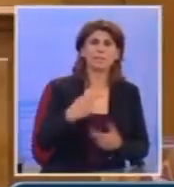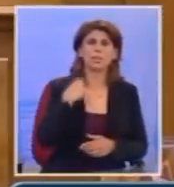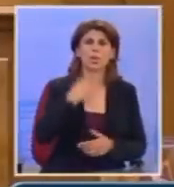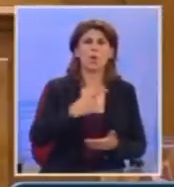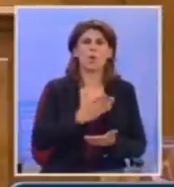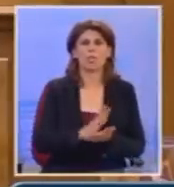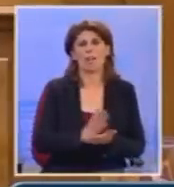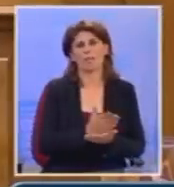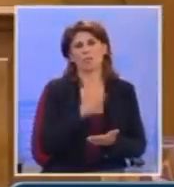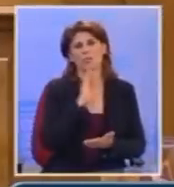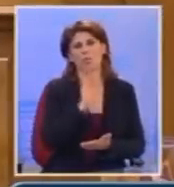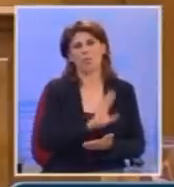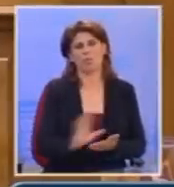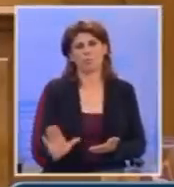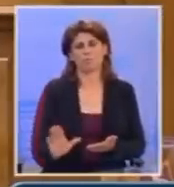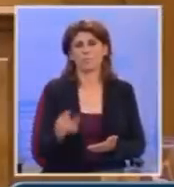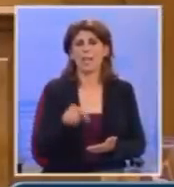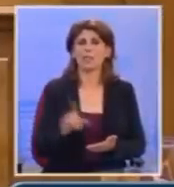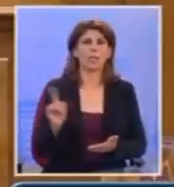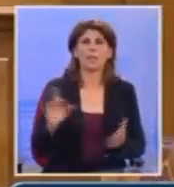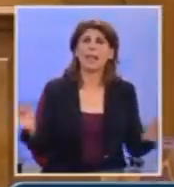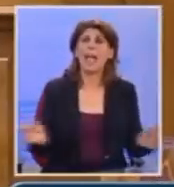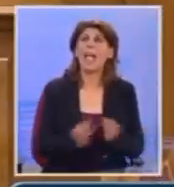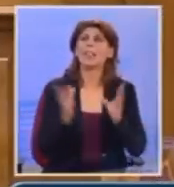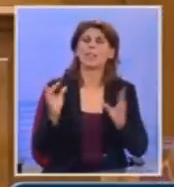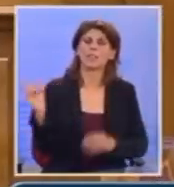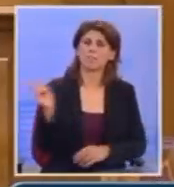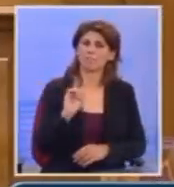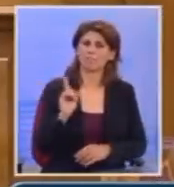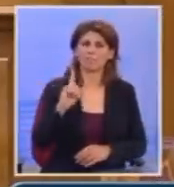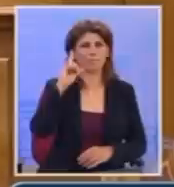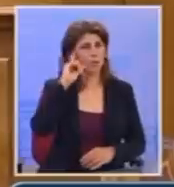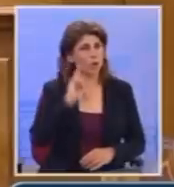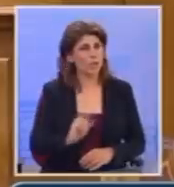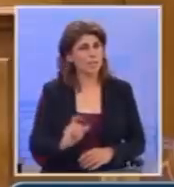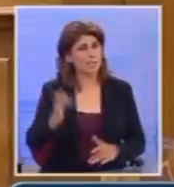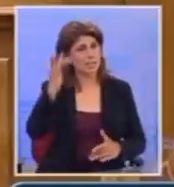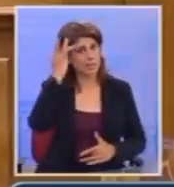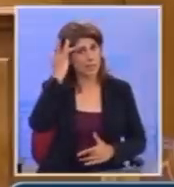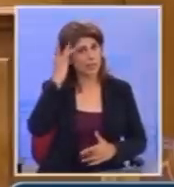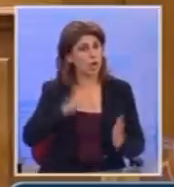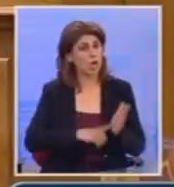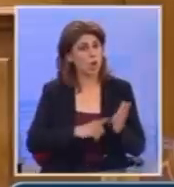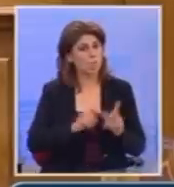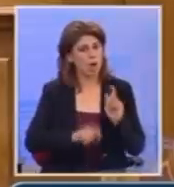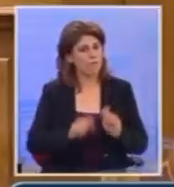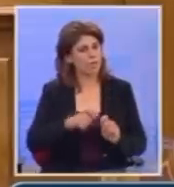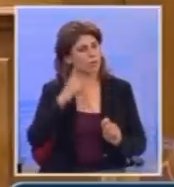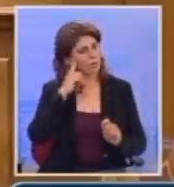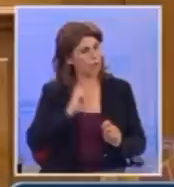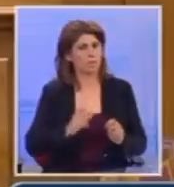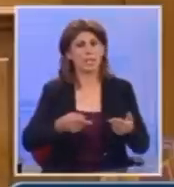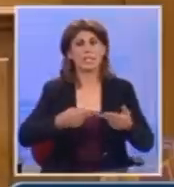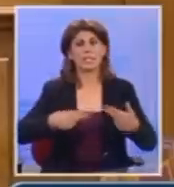διαλυτικός. Και αυτό δεν είναι ατύχημα, αυτό έχει γίνει με απόλυτη γνώση και συνείδηση του νομοθέτη. Τα